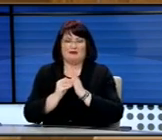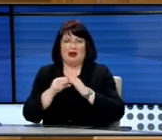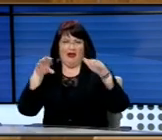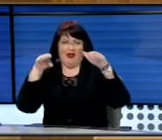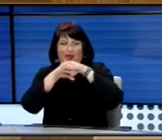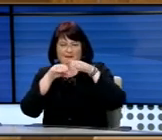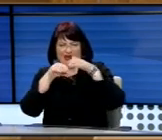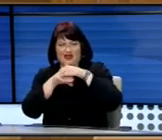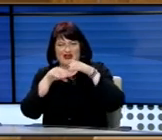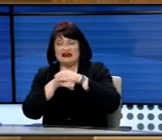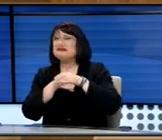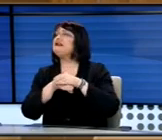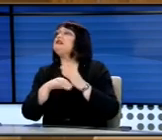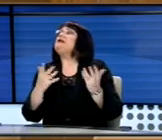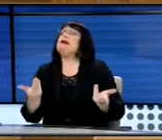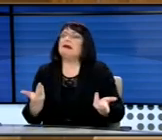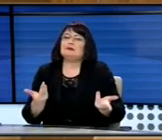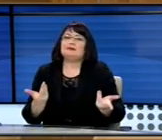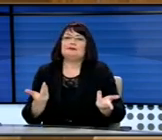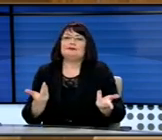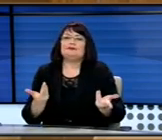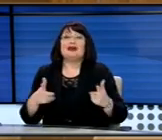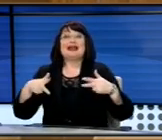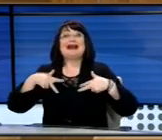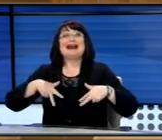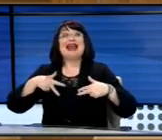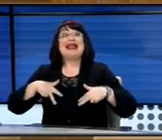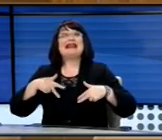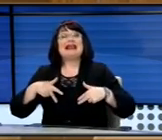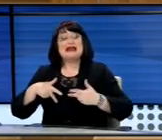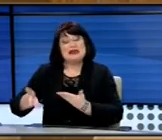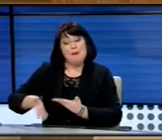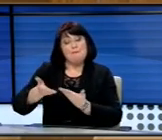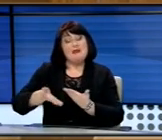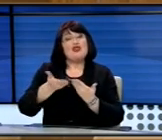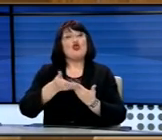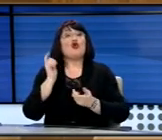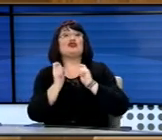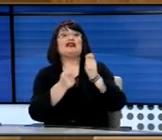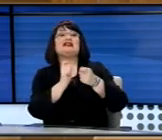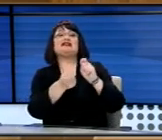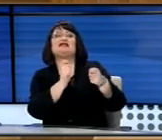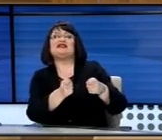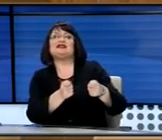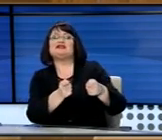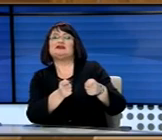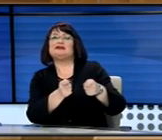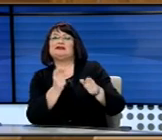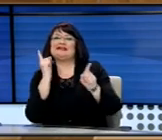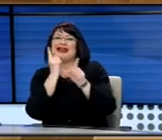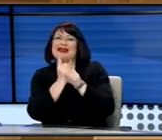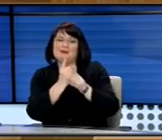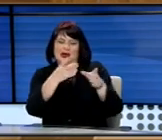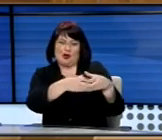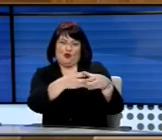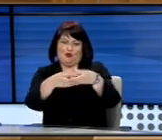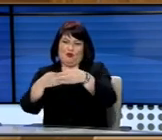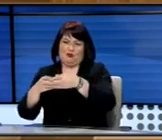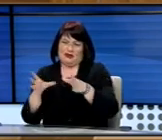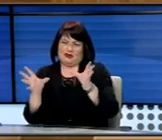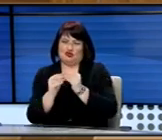των επενδύσεων δεν είναι τίποτε άλλο παρά κρατικές επιδοτήσεις που κατευθύνθηκαν σε συγκεκριμένους κλάδους της